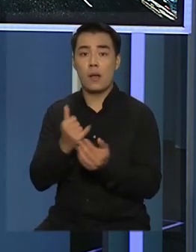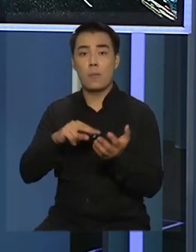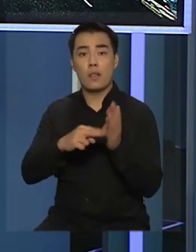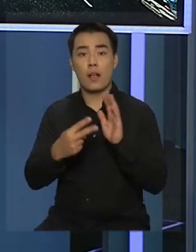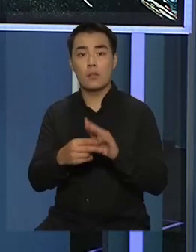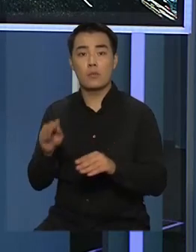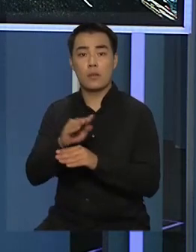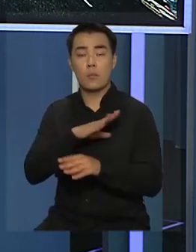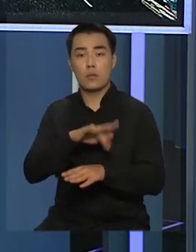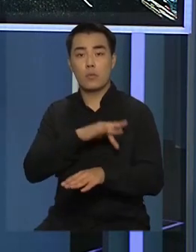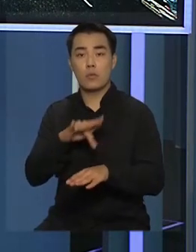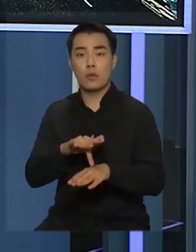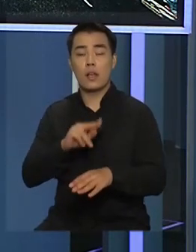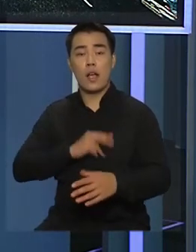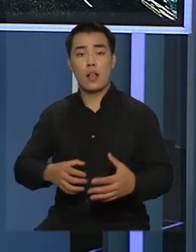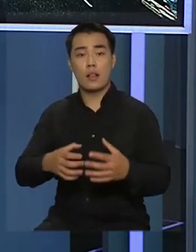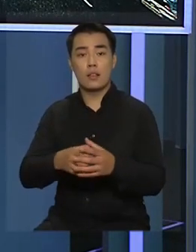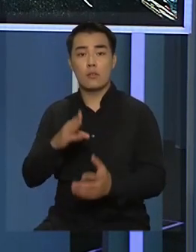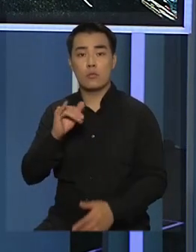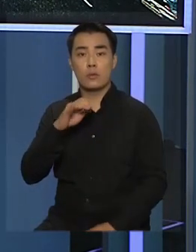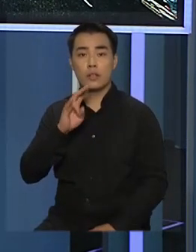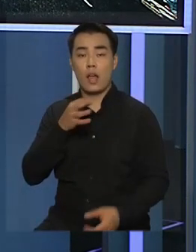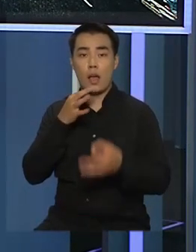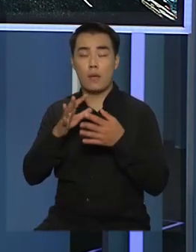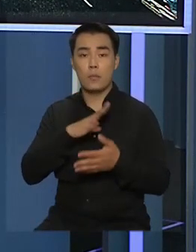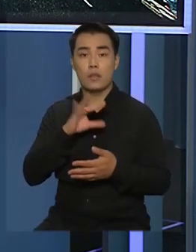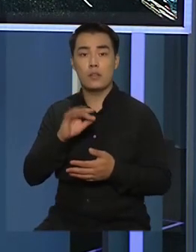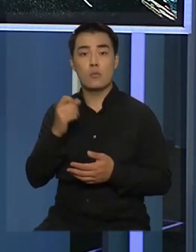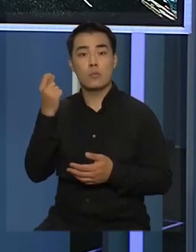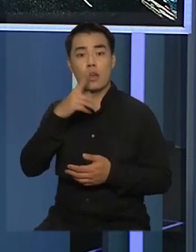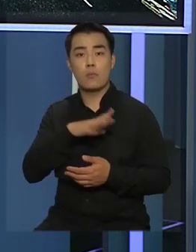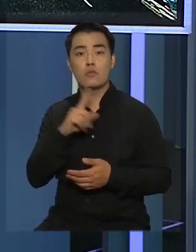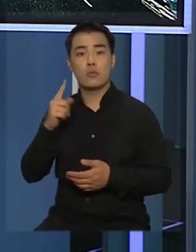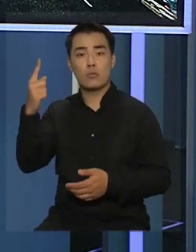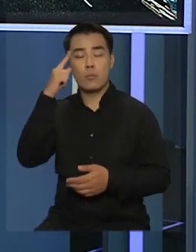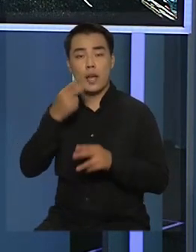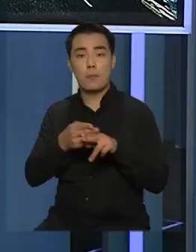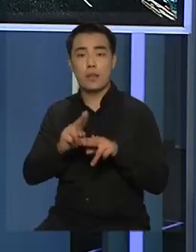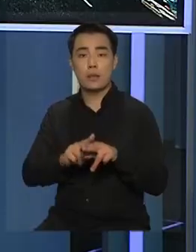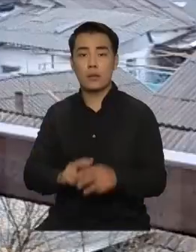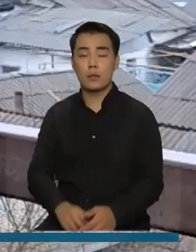города. Мой коллега Шудин Саидов поговорил с местными жителями и узнал, что они об этом думают.